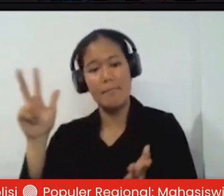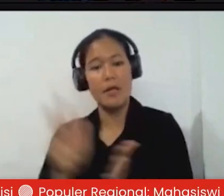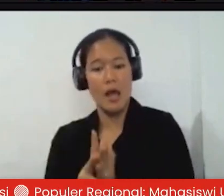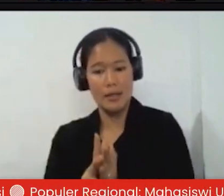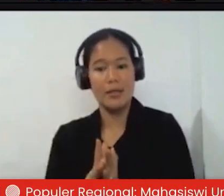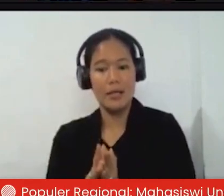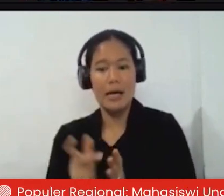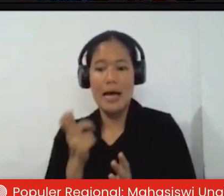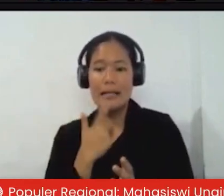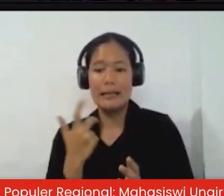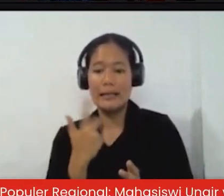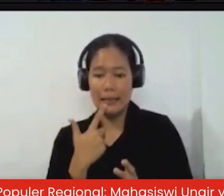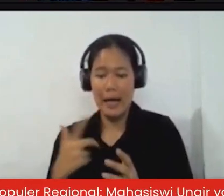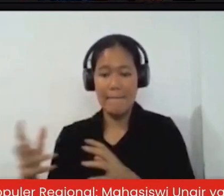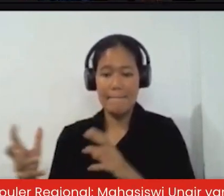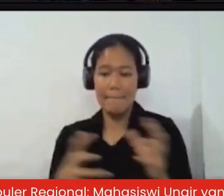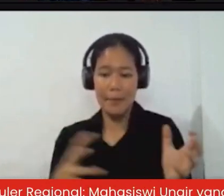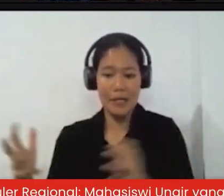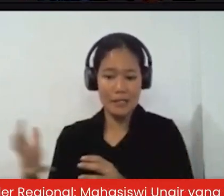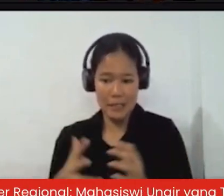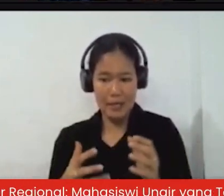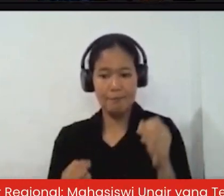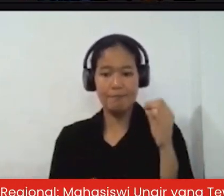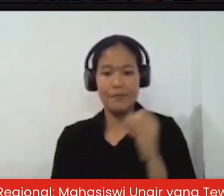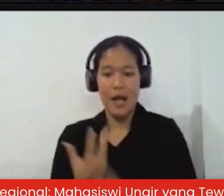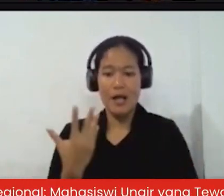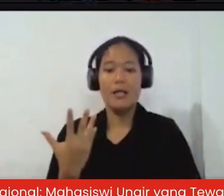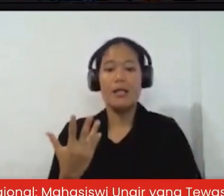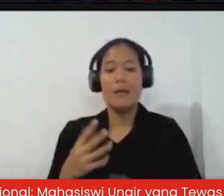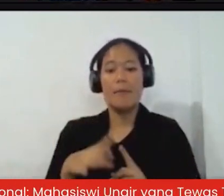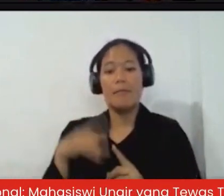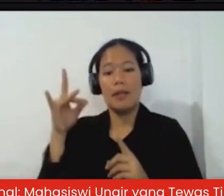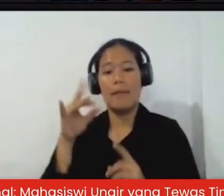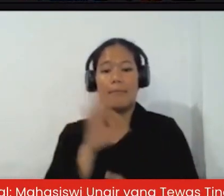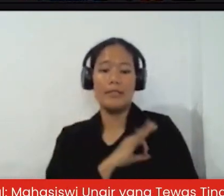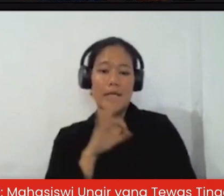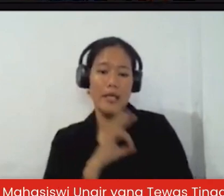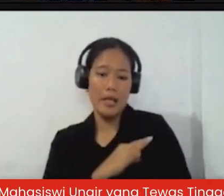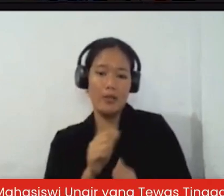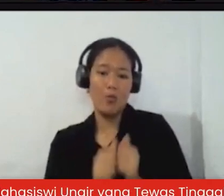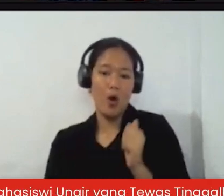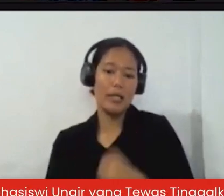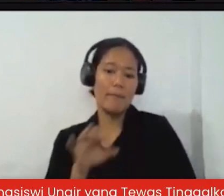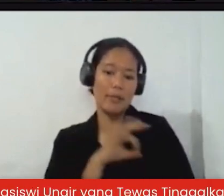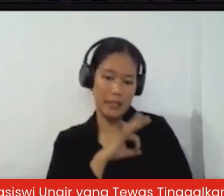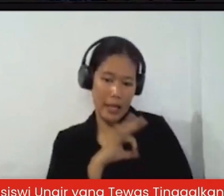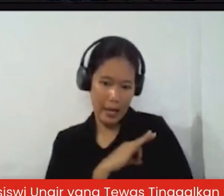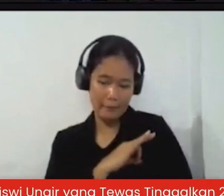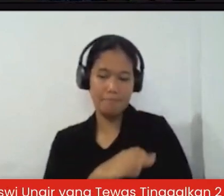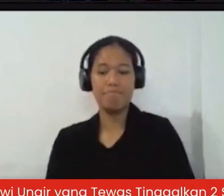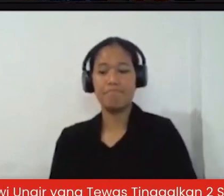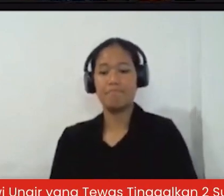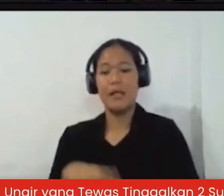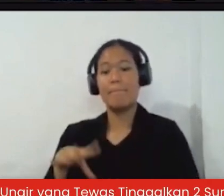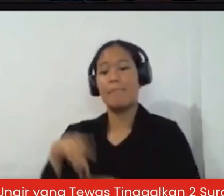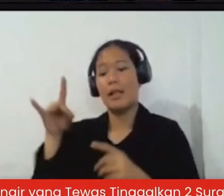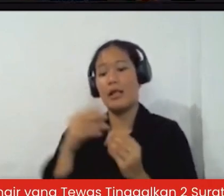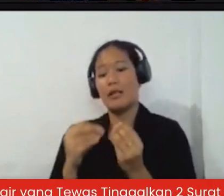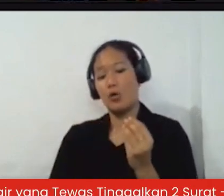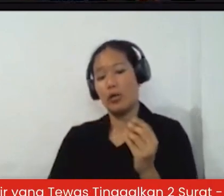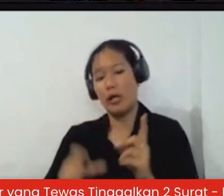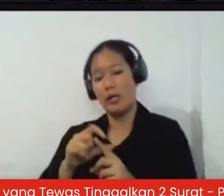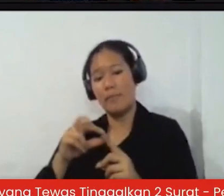keputusan dalam perkara perselisihan hasil pemilihan Presiden dan Wakil Presiden pemilihan anggota